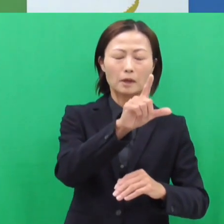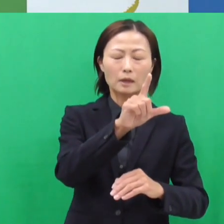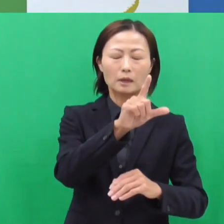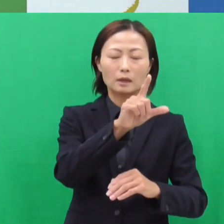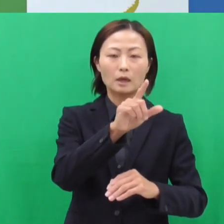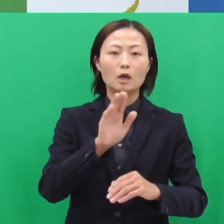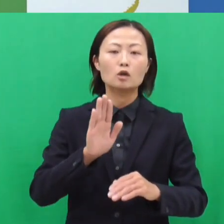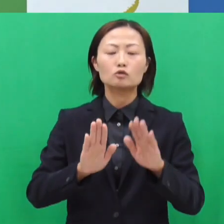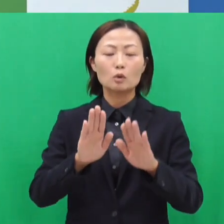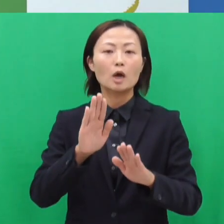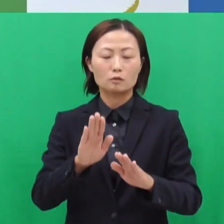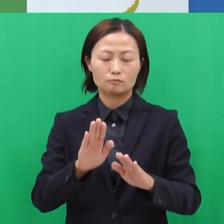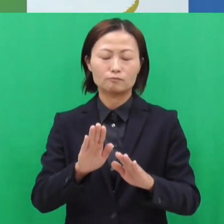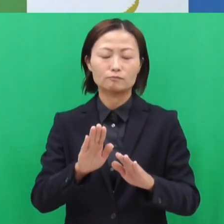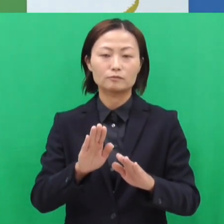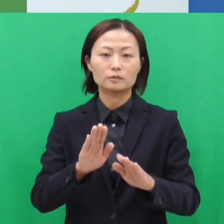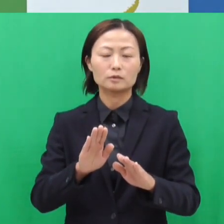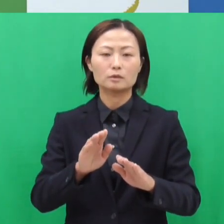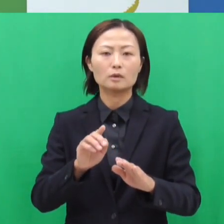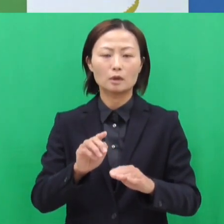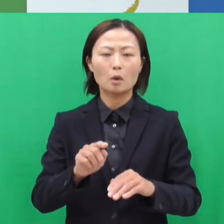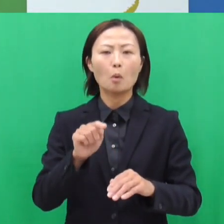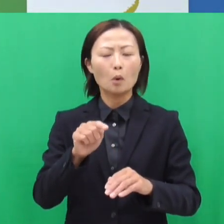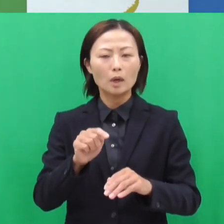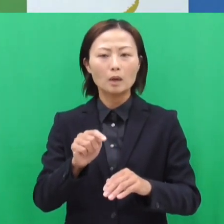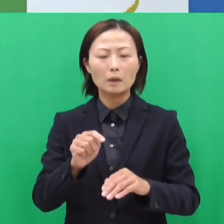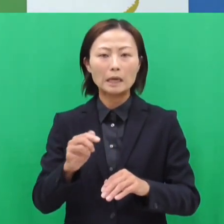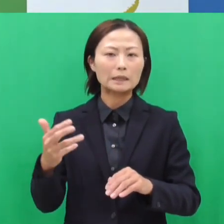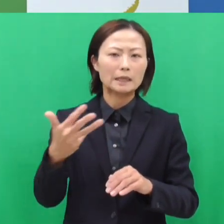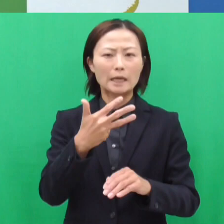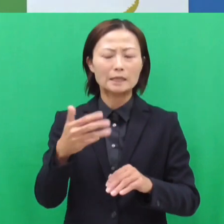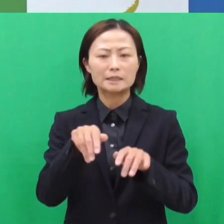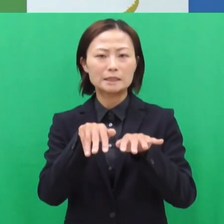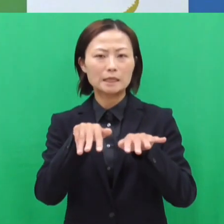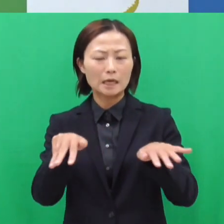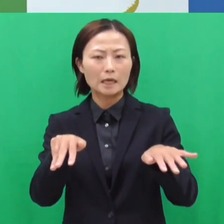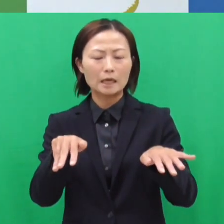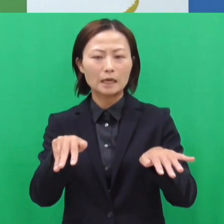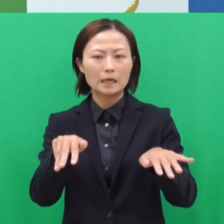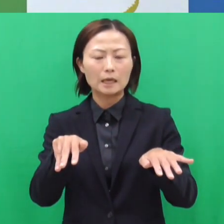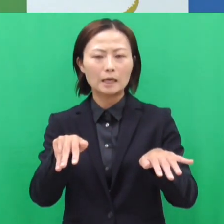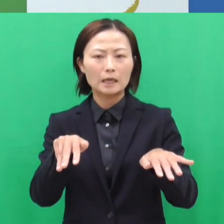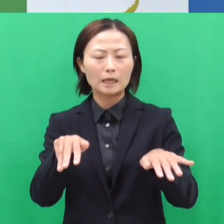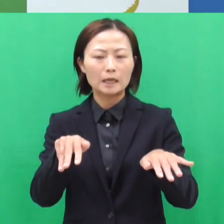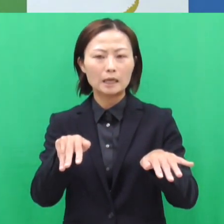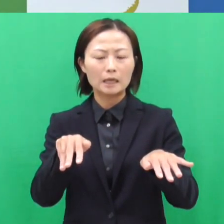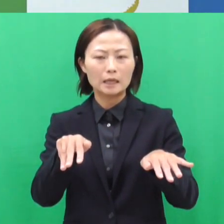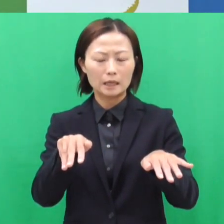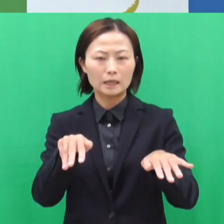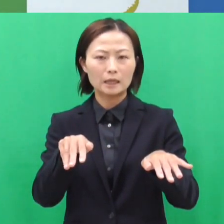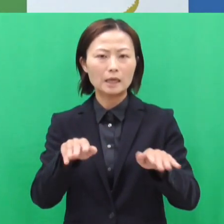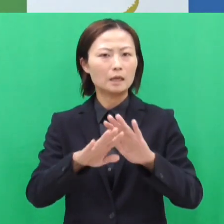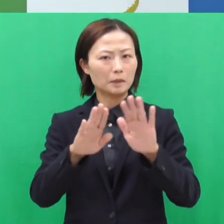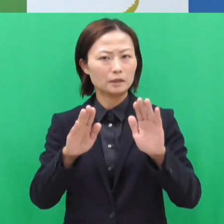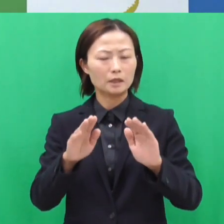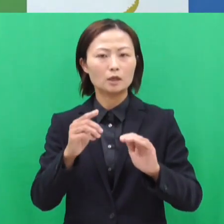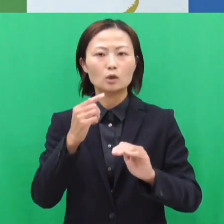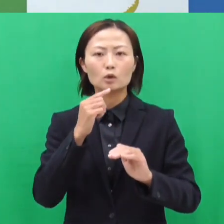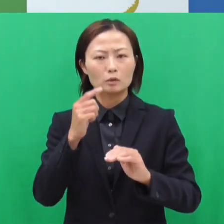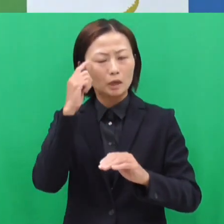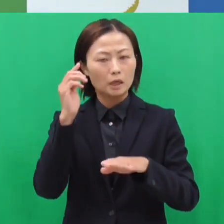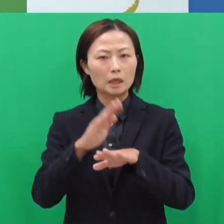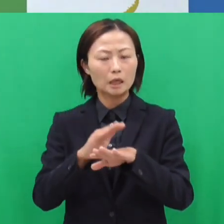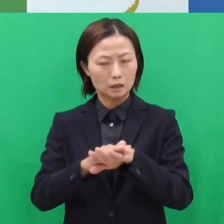保守的にされましたけれどもこれが第8課程式でいらっしゃるのかということとそれがです